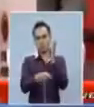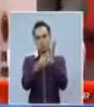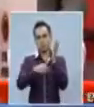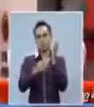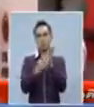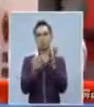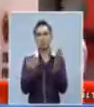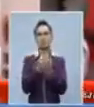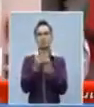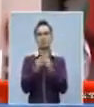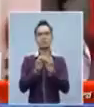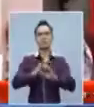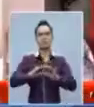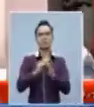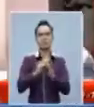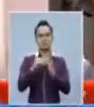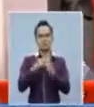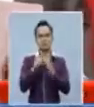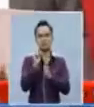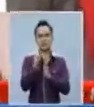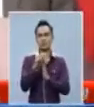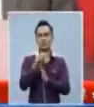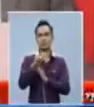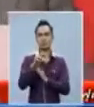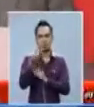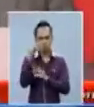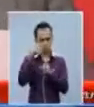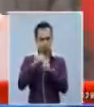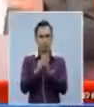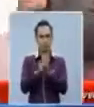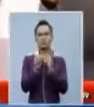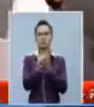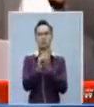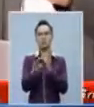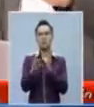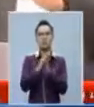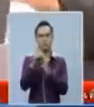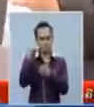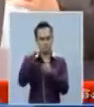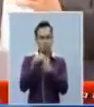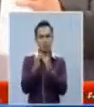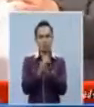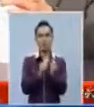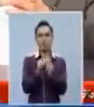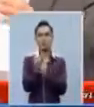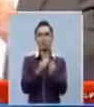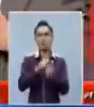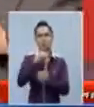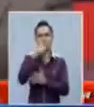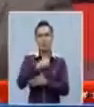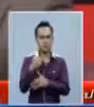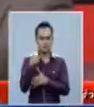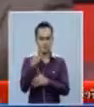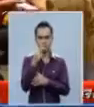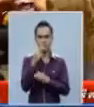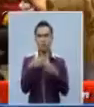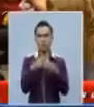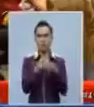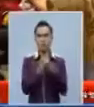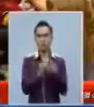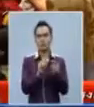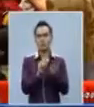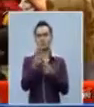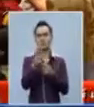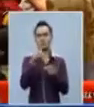ก็ทำให้สโมสรเทโรศาสนะที่มีอันดับต่อจากสระบุรี FC ได้อยู่เล่นต่อในไทยพรีเมียร์ลีกค่ะดังนั้นนะคะทีมอันดับที่4